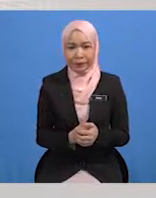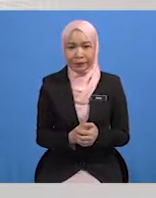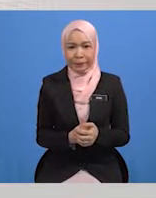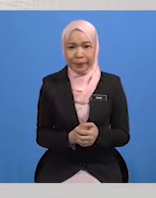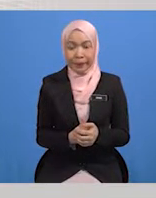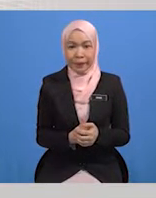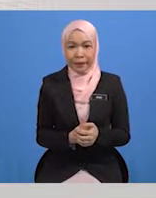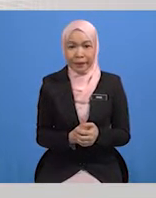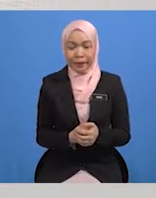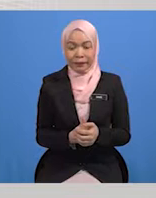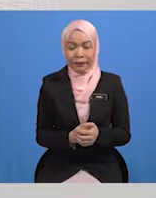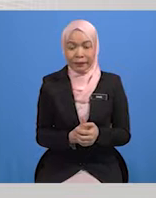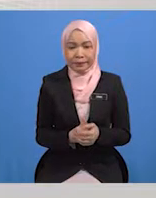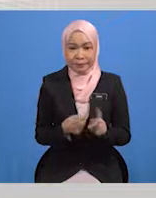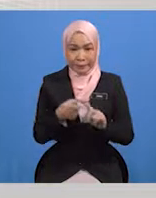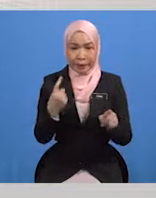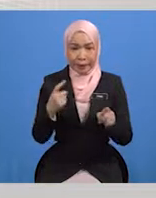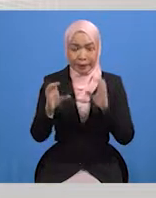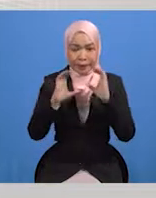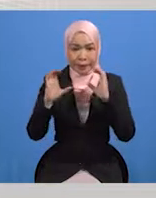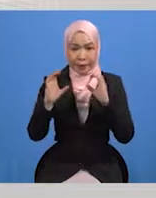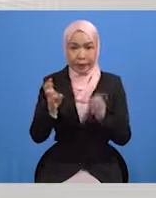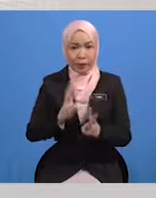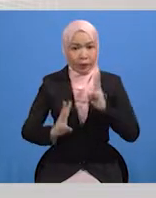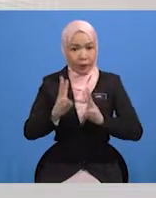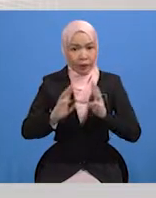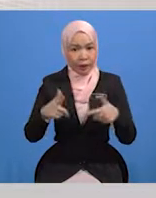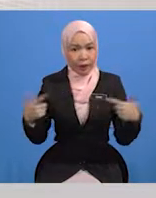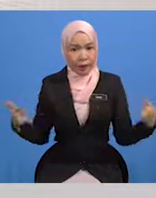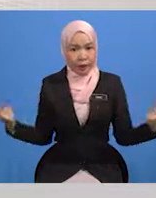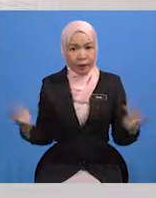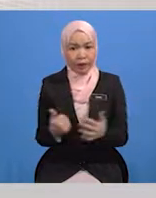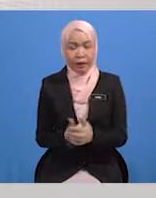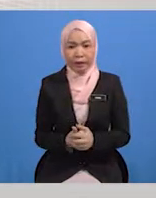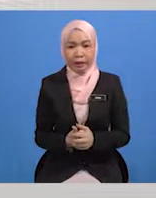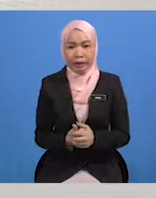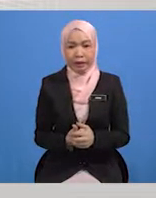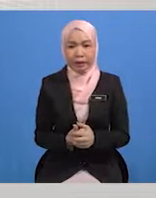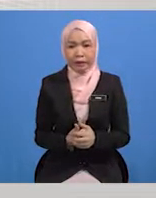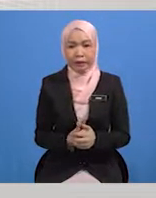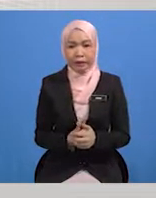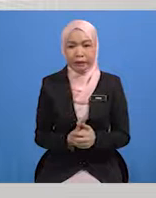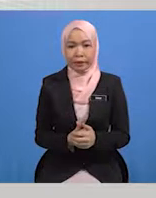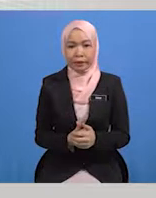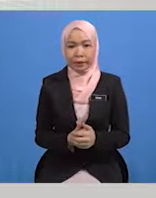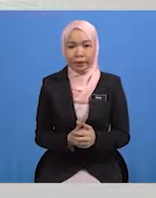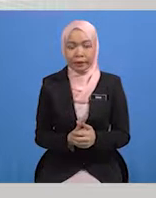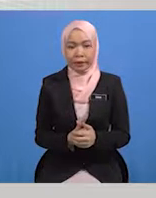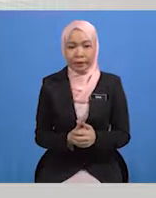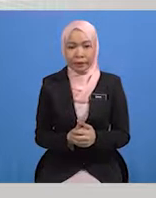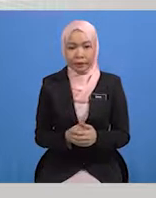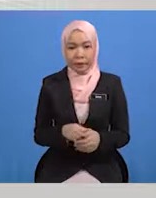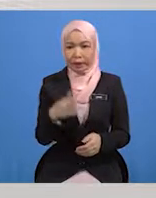Melalui percakapan watak-watak lain, iaitu Marga Tua dan Siti Bunirah, dapat